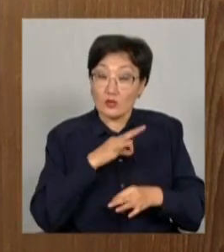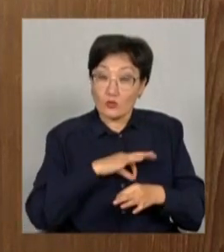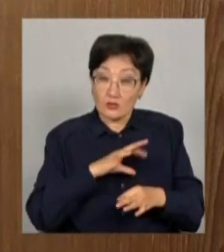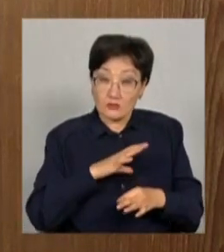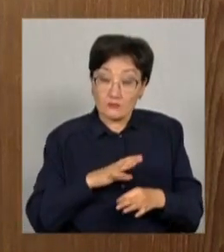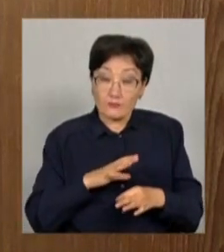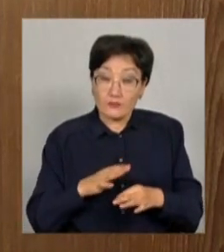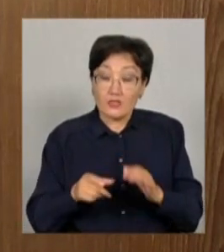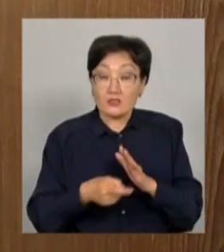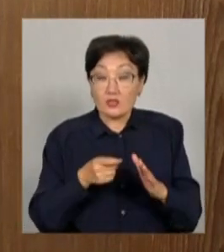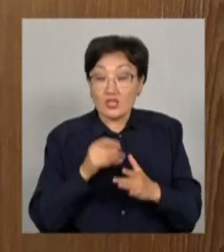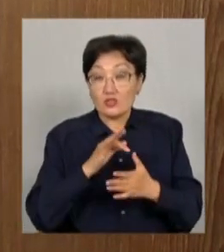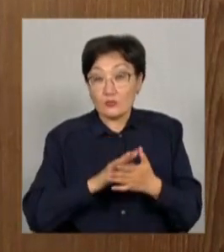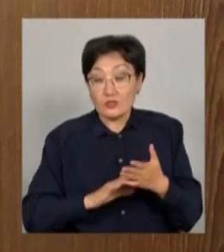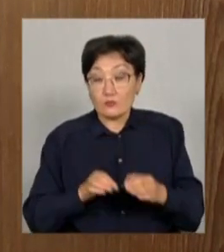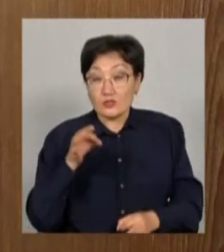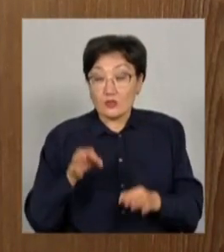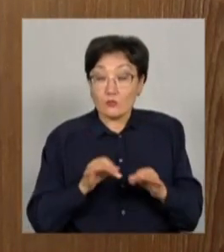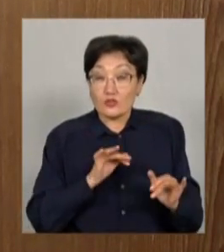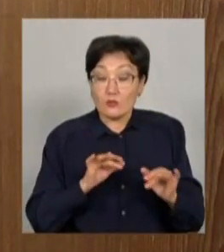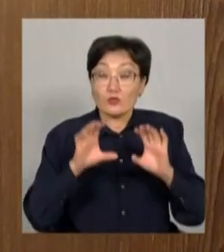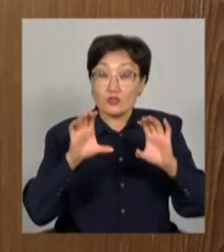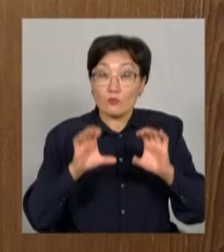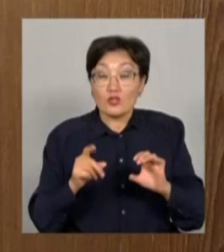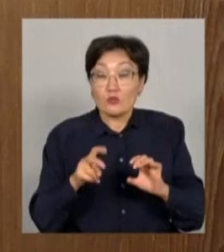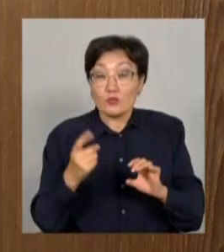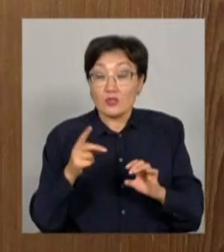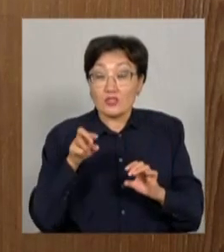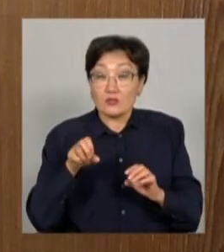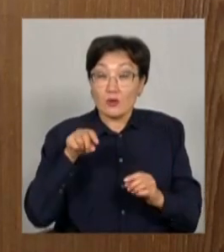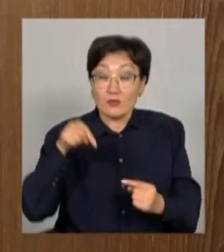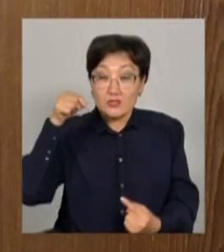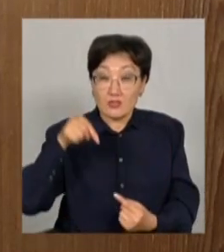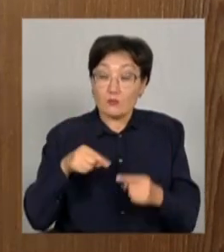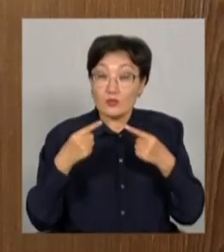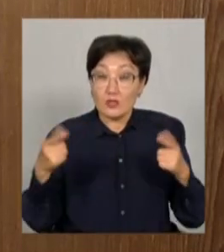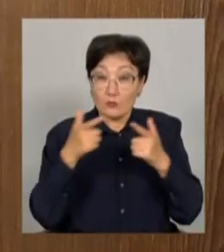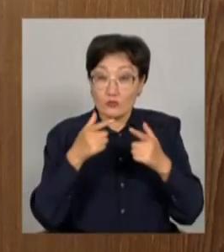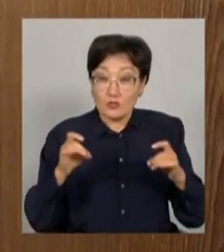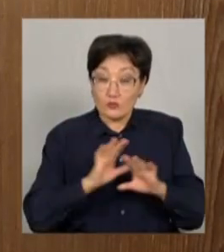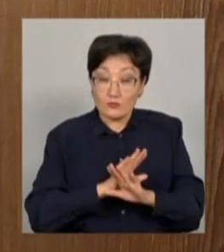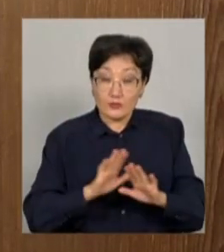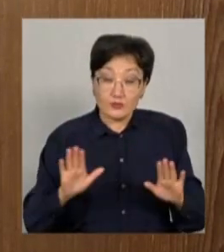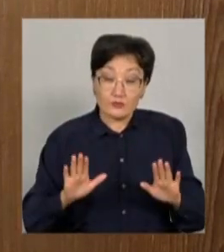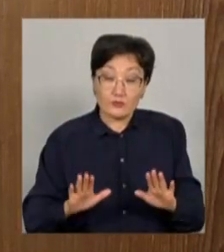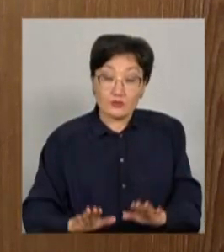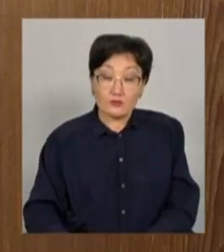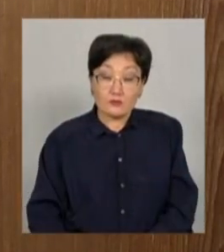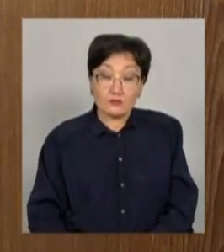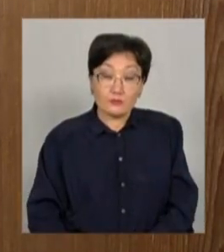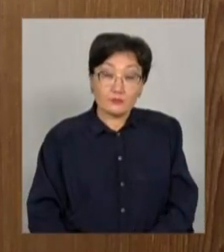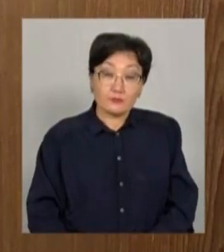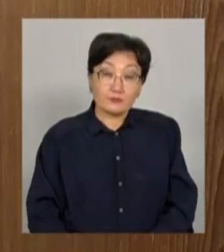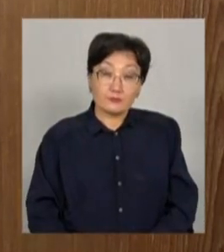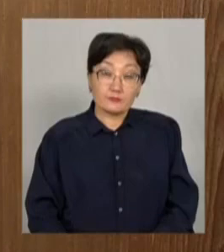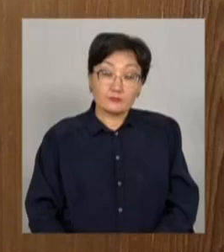қолданылды. Тергеу жалғасуда, қылмыстық процесті кодекстің 201-ші бабына сәйкес өзге мәліметтер тергеу мүддесі аясында жария